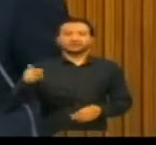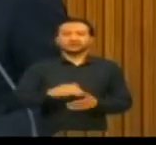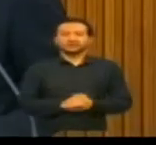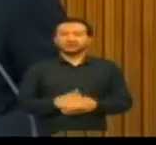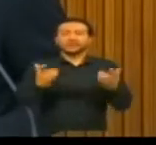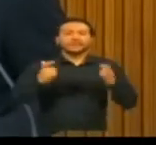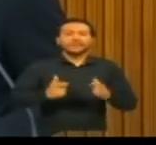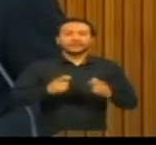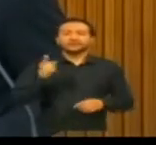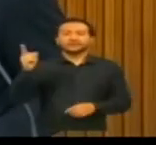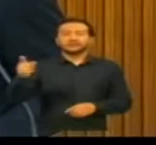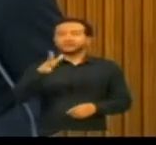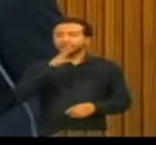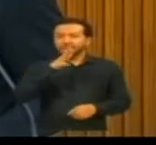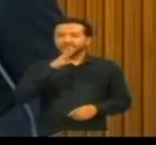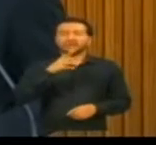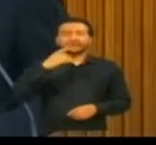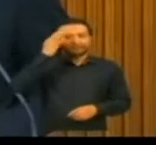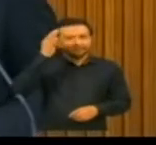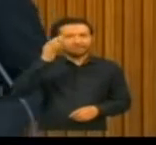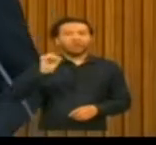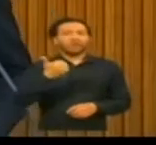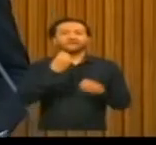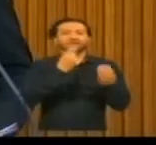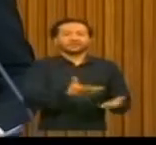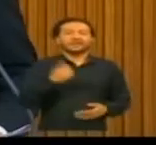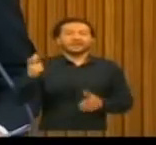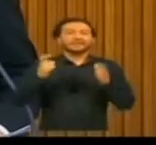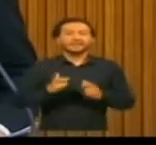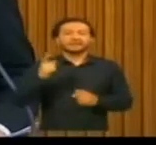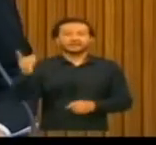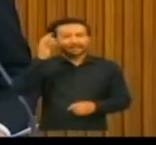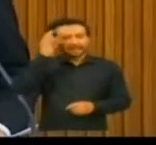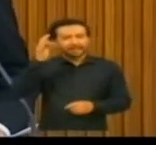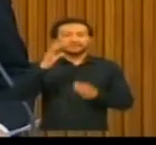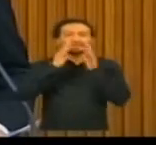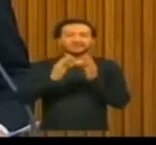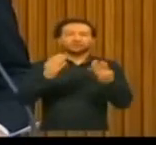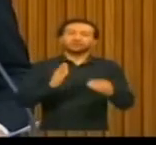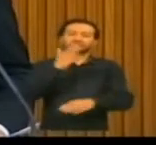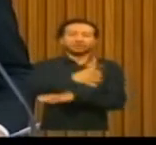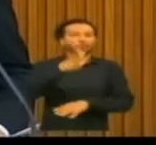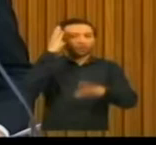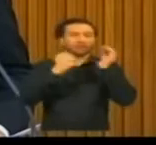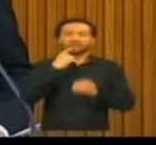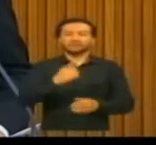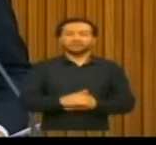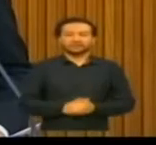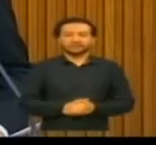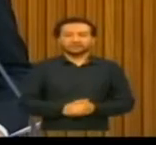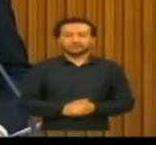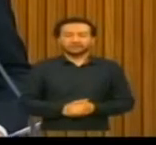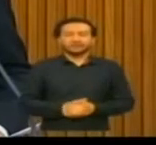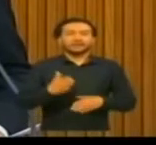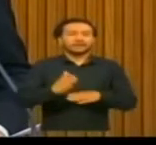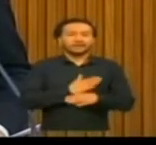Hani neredeydi bilgiye, bilime önem vermek? Hani neredeydi ilim Çin'de bile olsa gidin öğrenin demek?